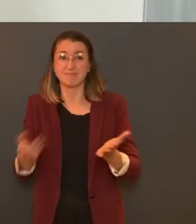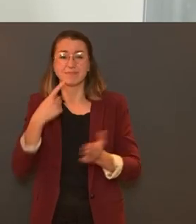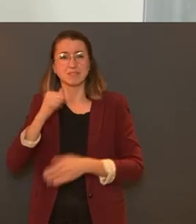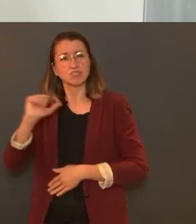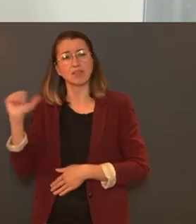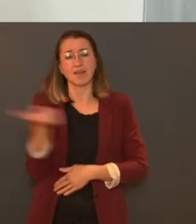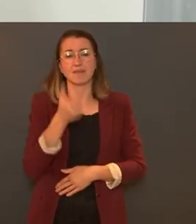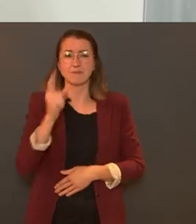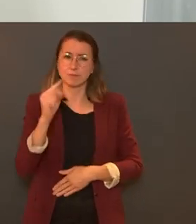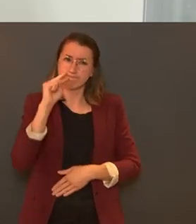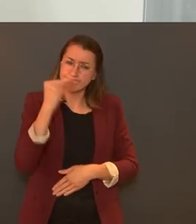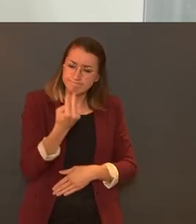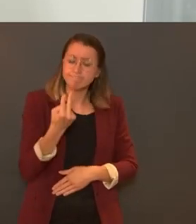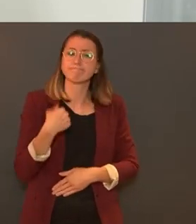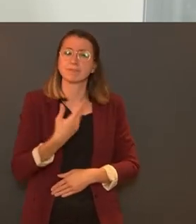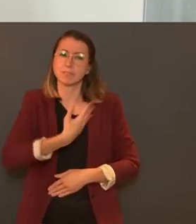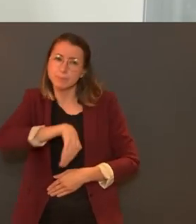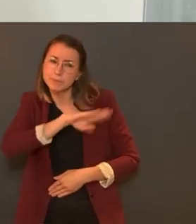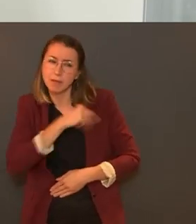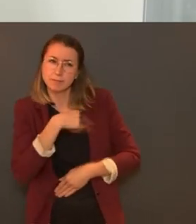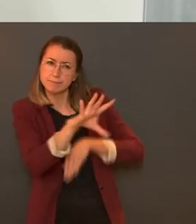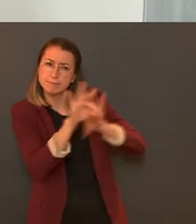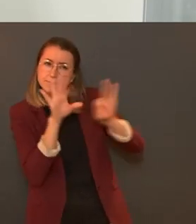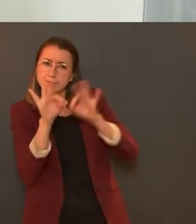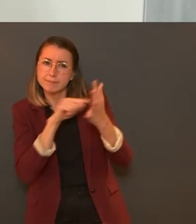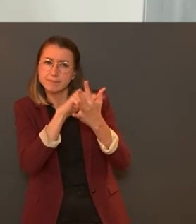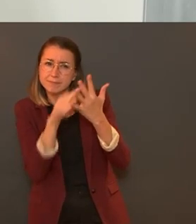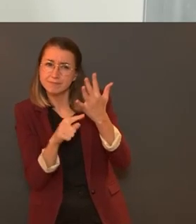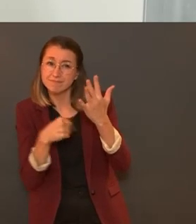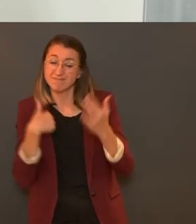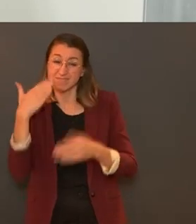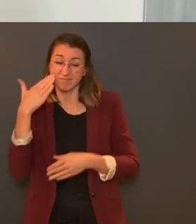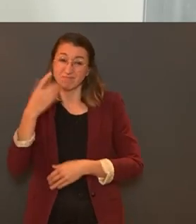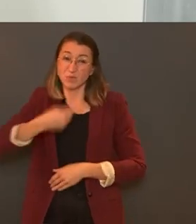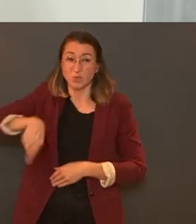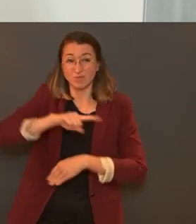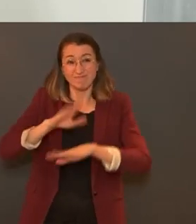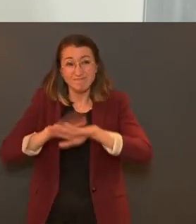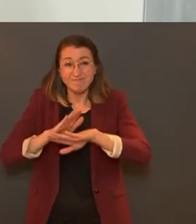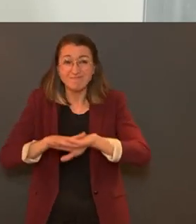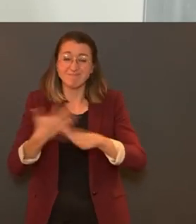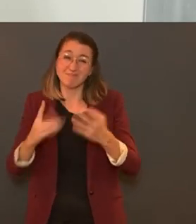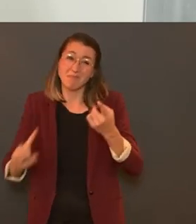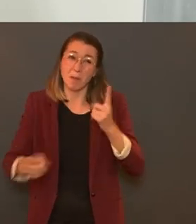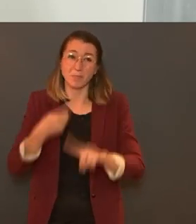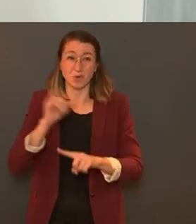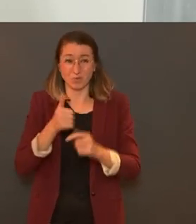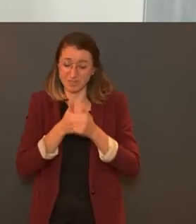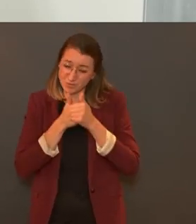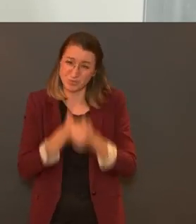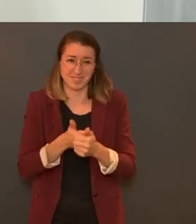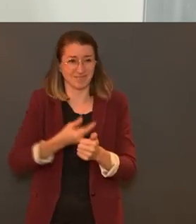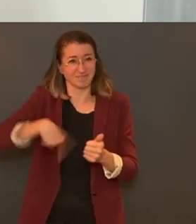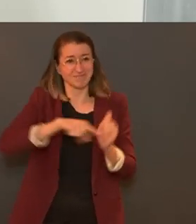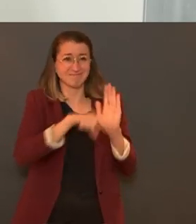nous n'insisterons jamais assez sur le fait qu'il est fondamental de respecter cette ligne de conduite. Si chacun participe